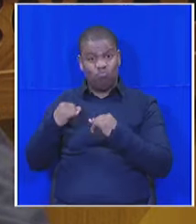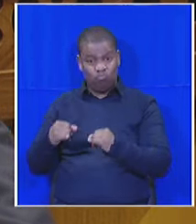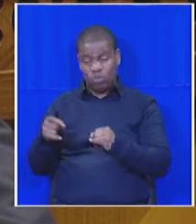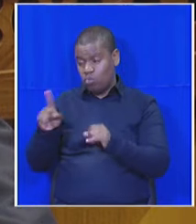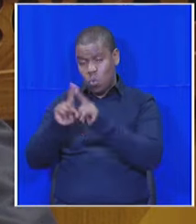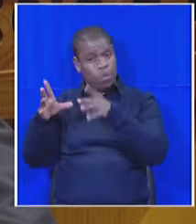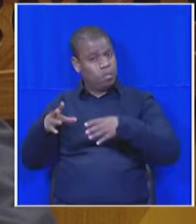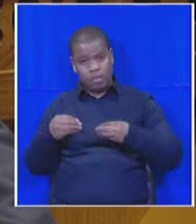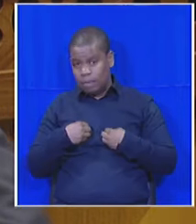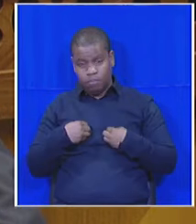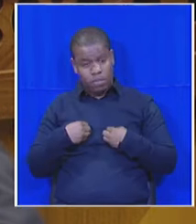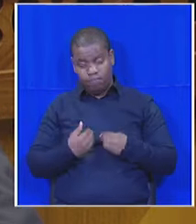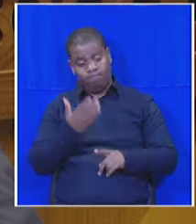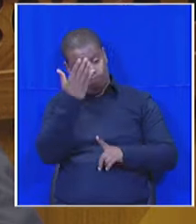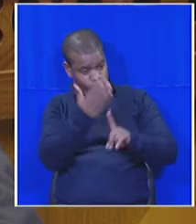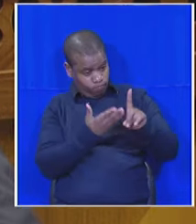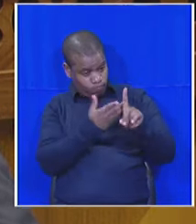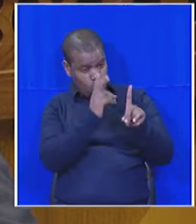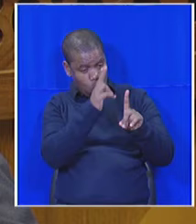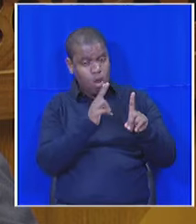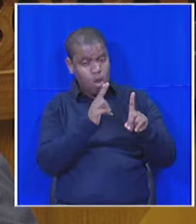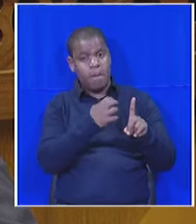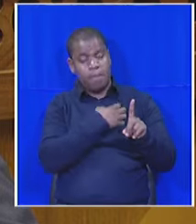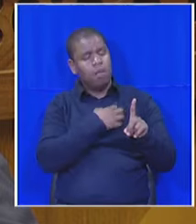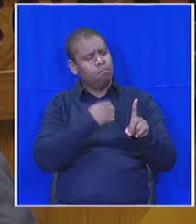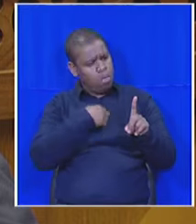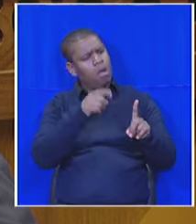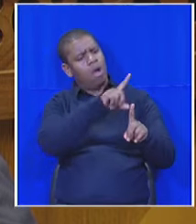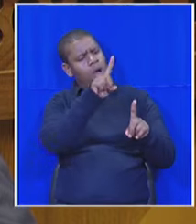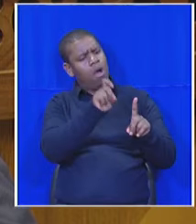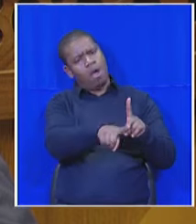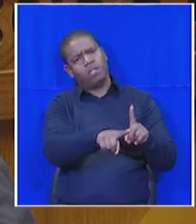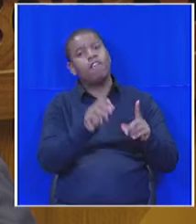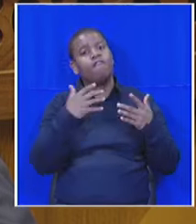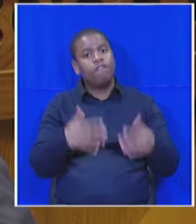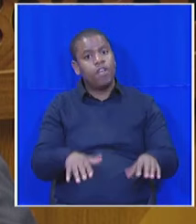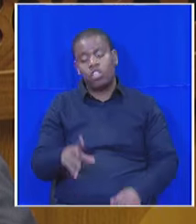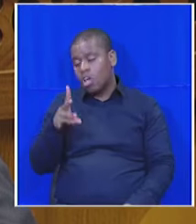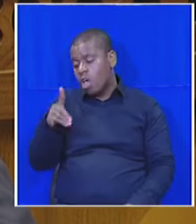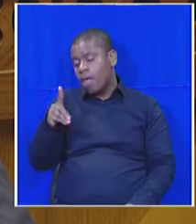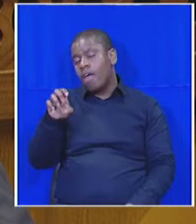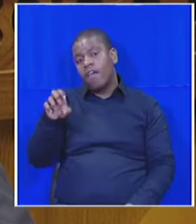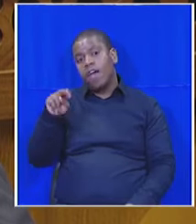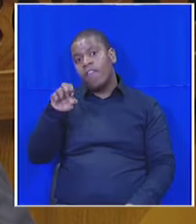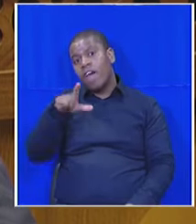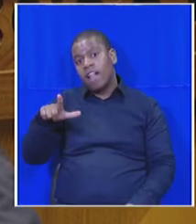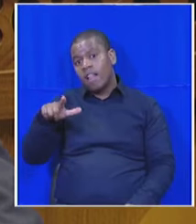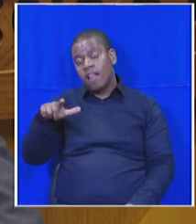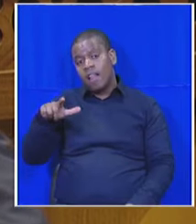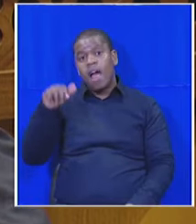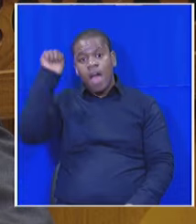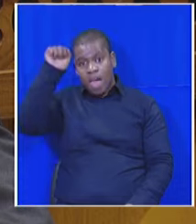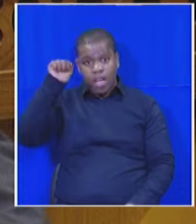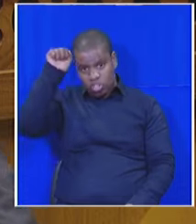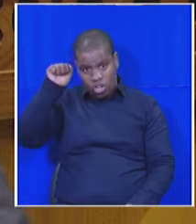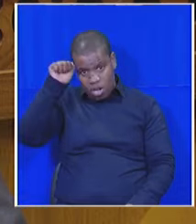het u pertinente vrae in die debat gevra. Oor Denel Eisje, Denel wat internasionale wapenskoue